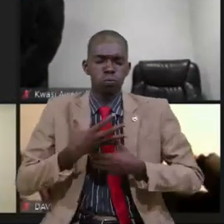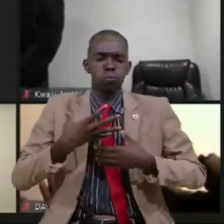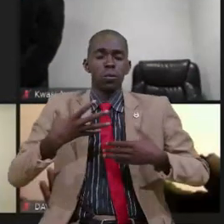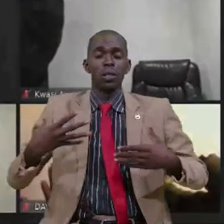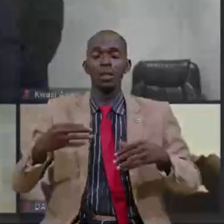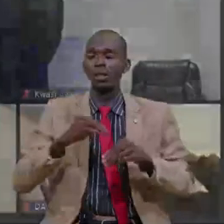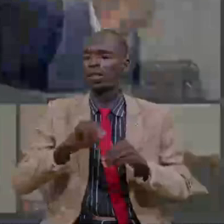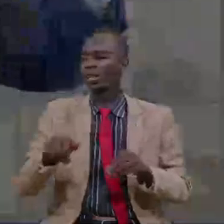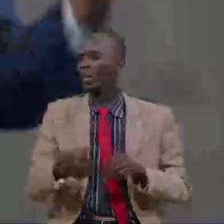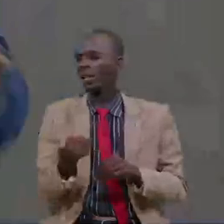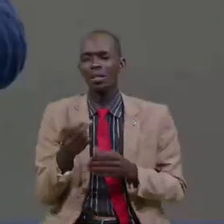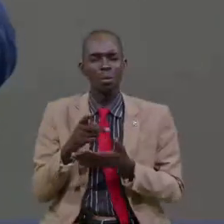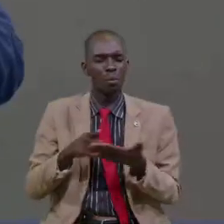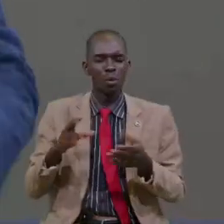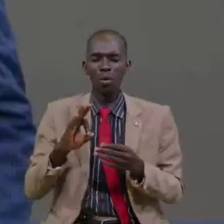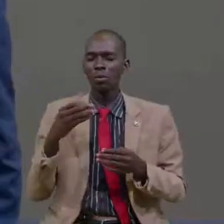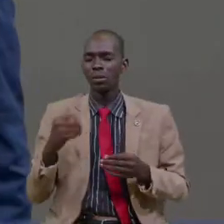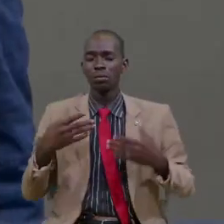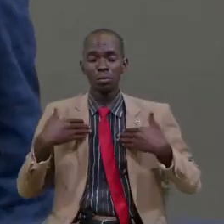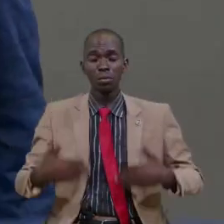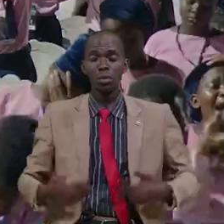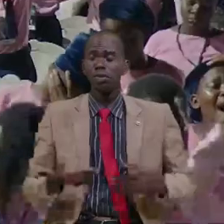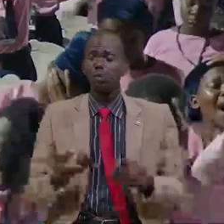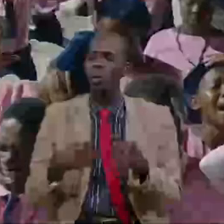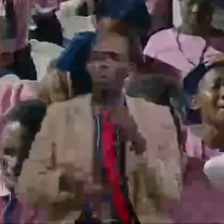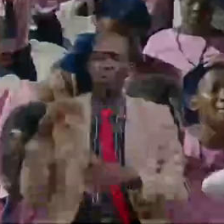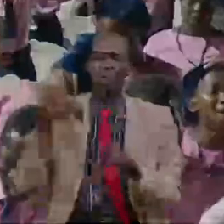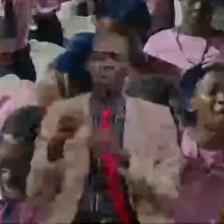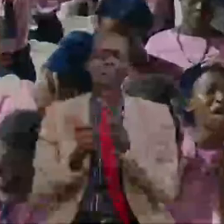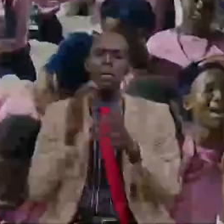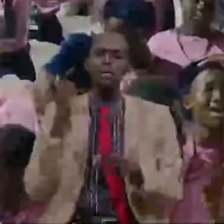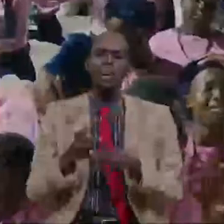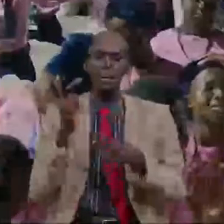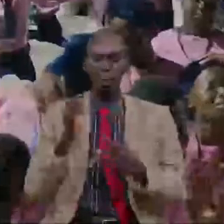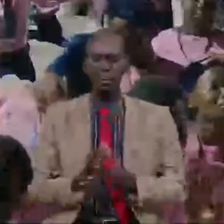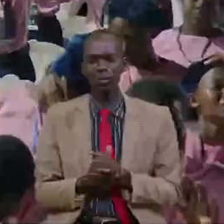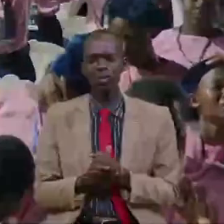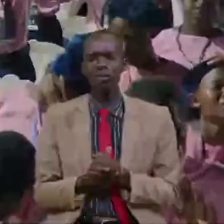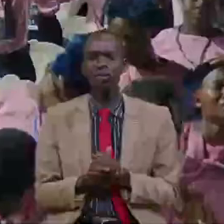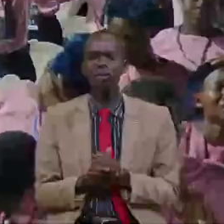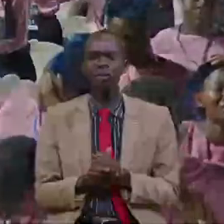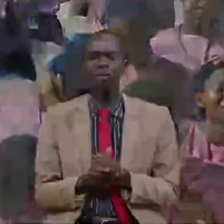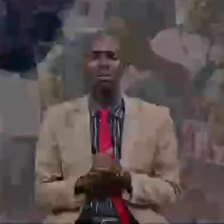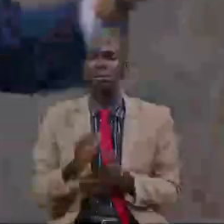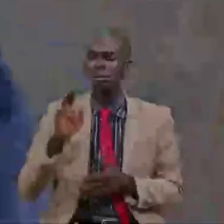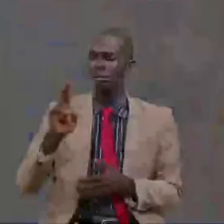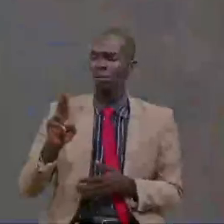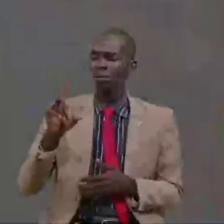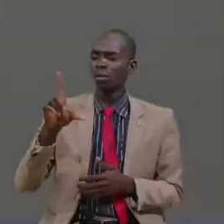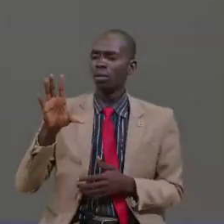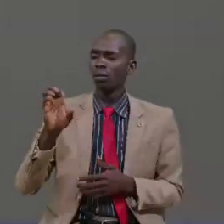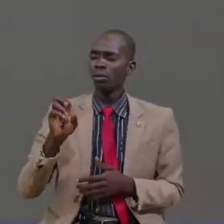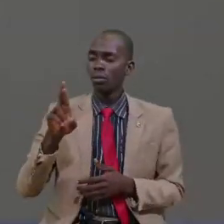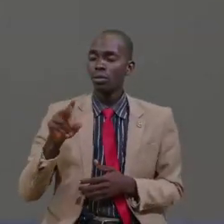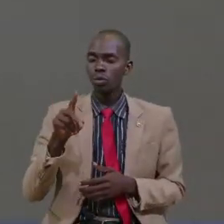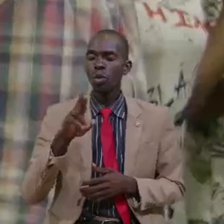Enflement, tumeur, n'importe quelle partie du corps, sortez au nom de Jésus. Ulcère,